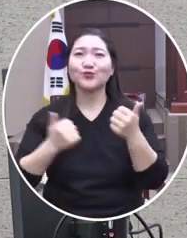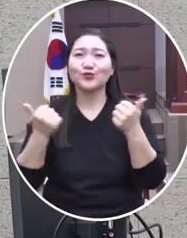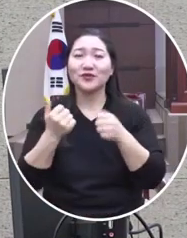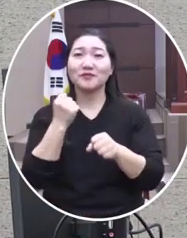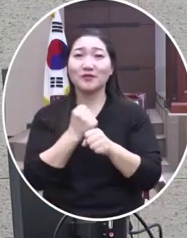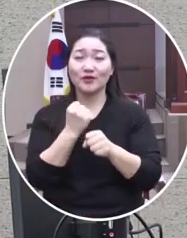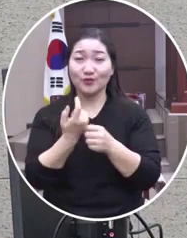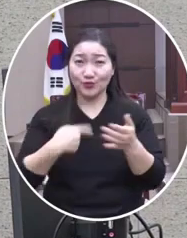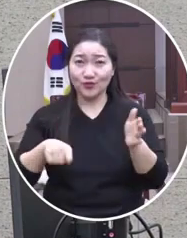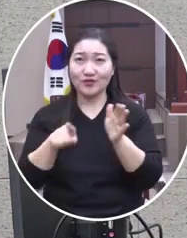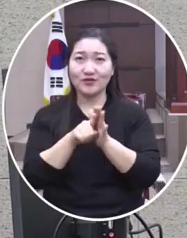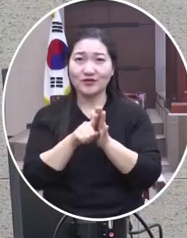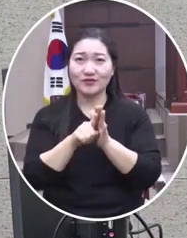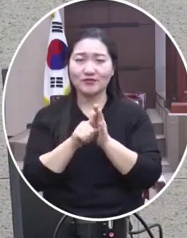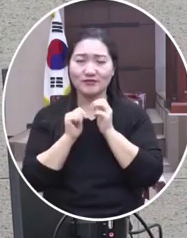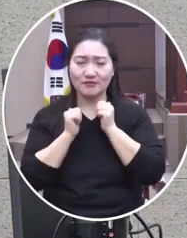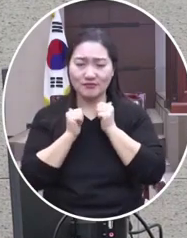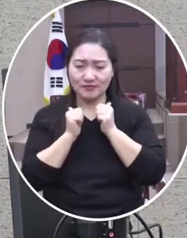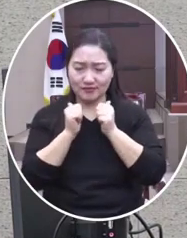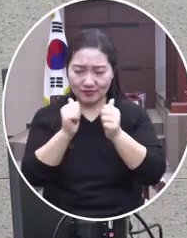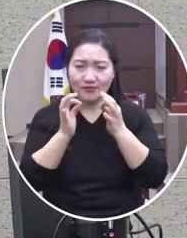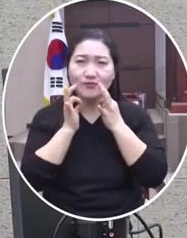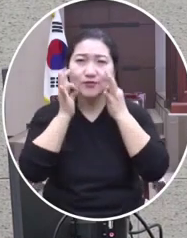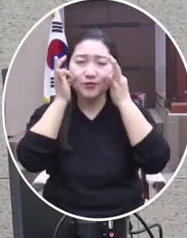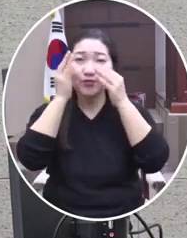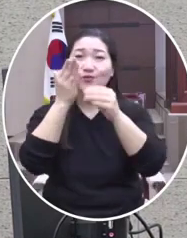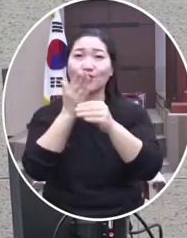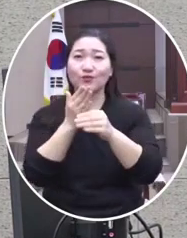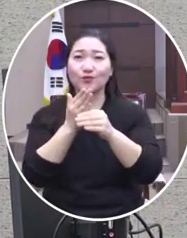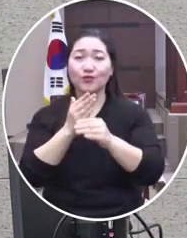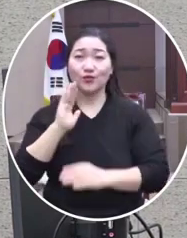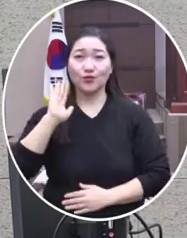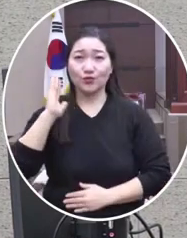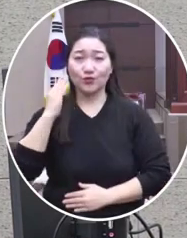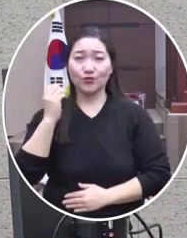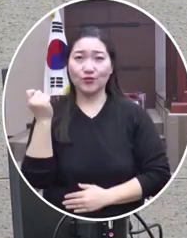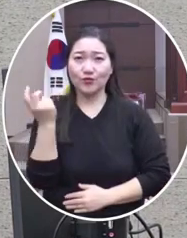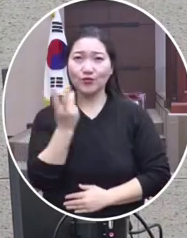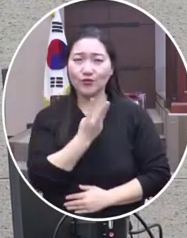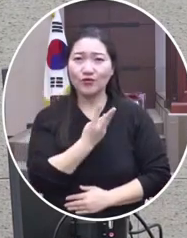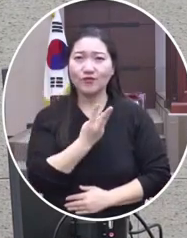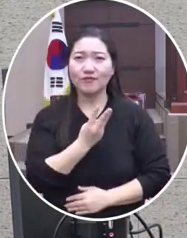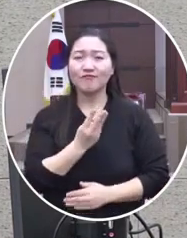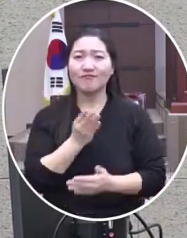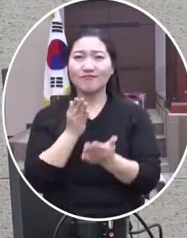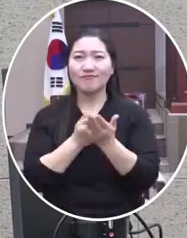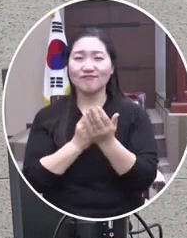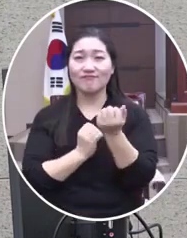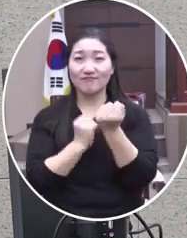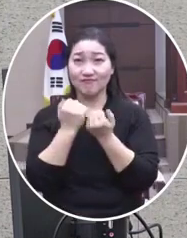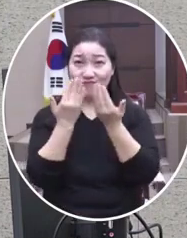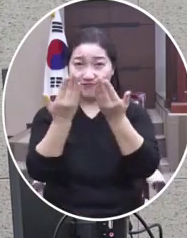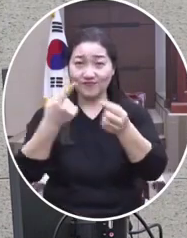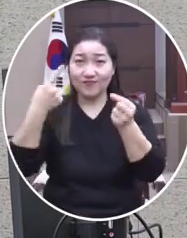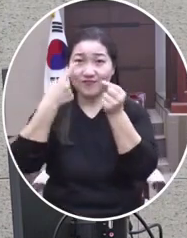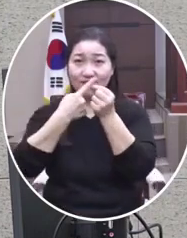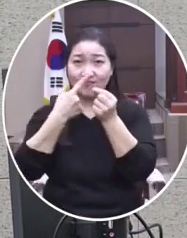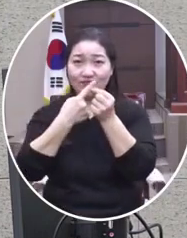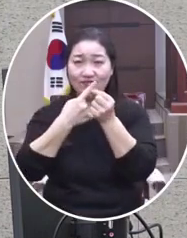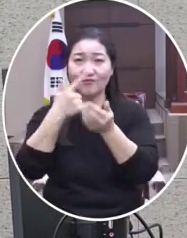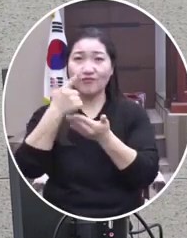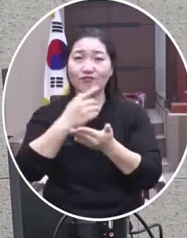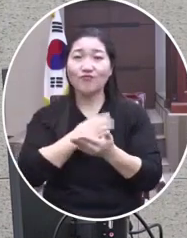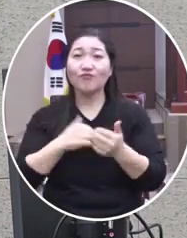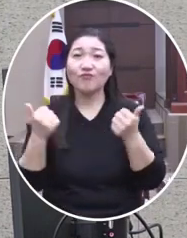만들기 위해 최선의 노력을 다하고 있습니다 최근 몇 가지 소식을 전하고자 합니다 첫째